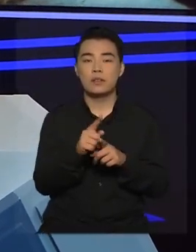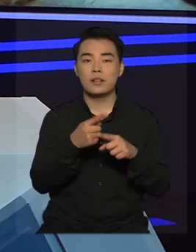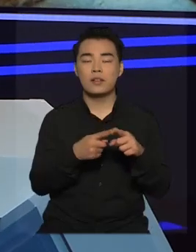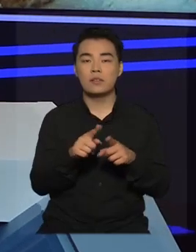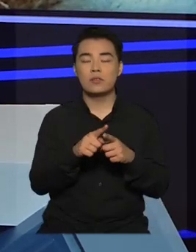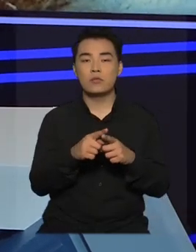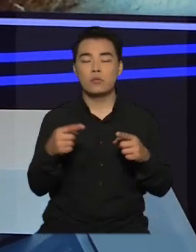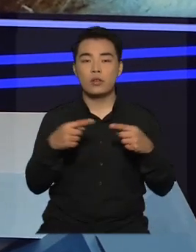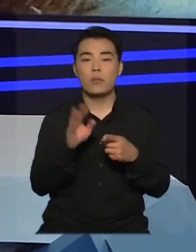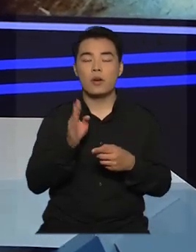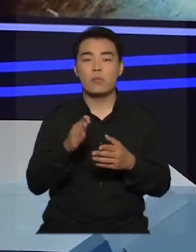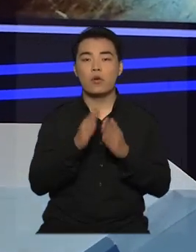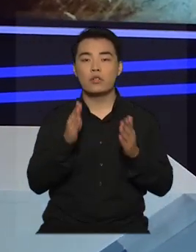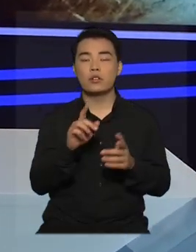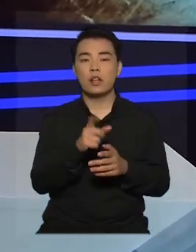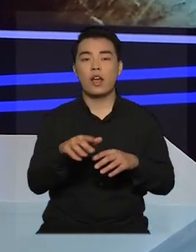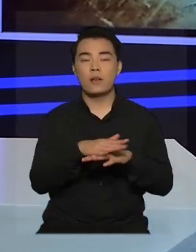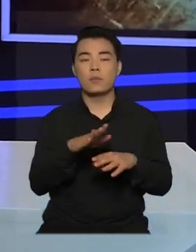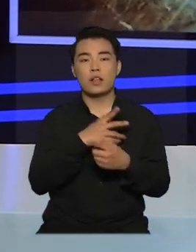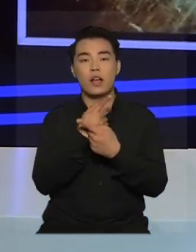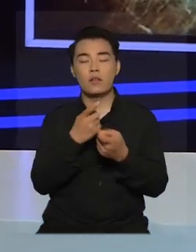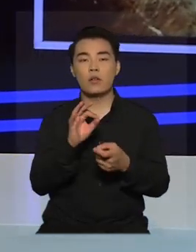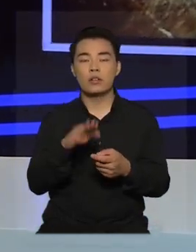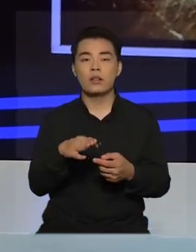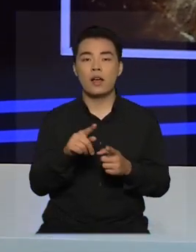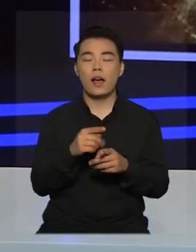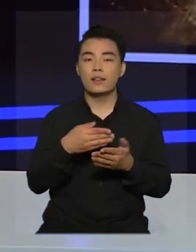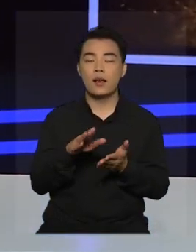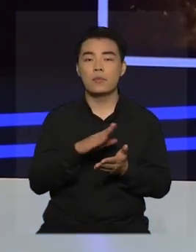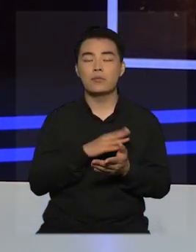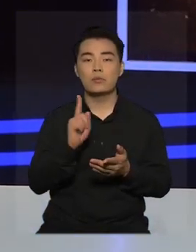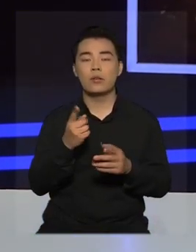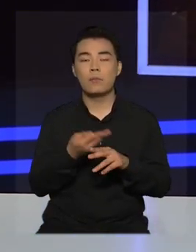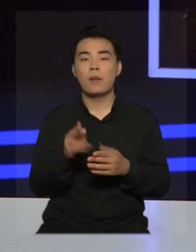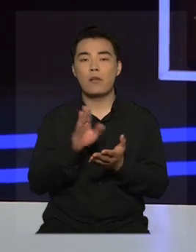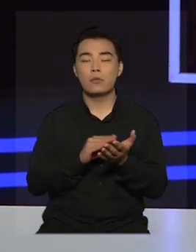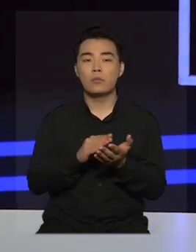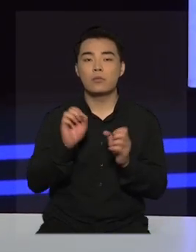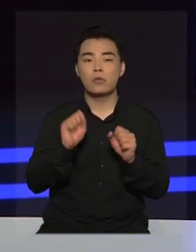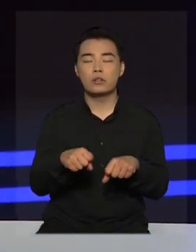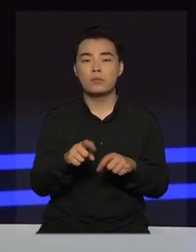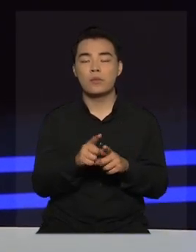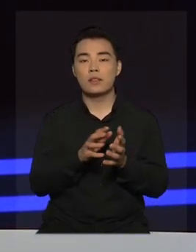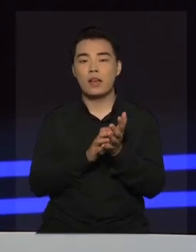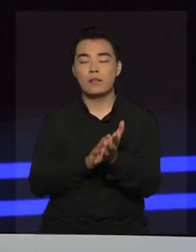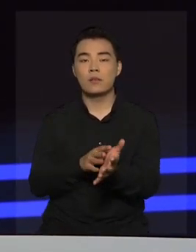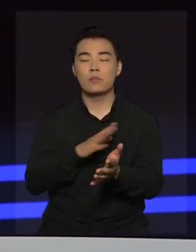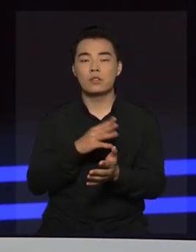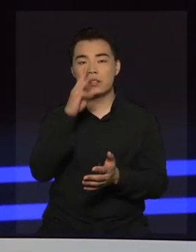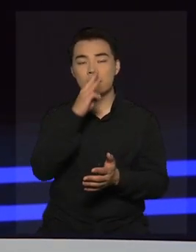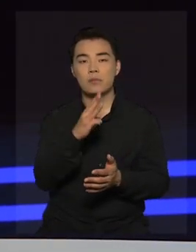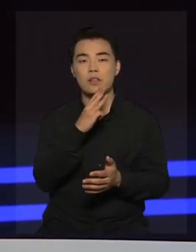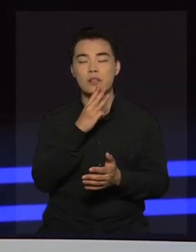критериям. Большая часть граждан получила уведомление об отказе, тем не менее повторное заявление можно будет подать через 3 месяца.